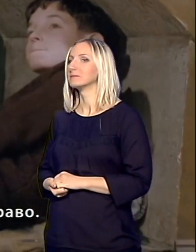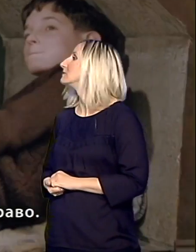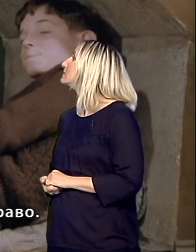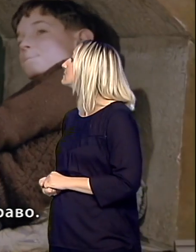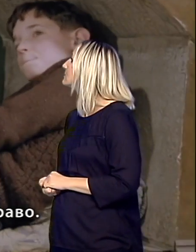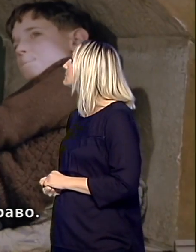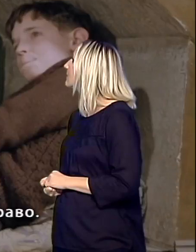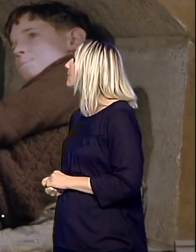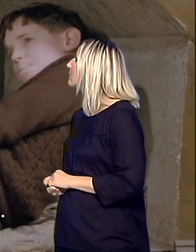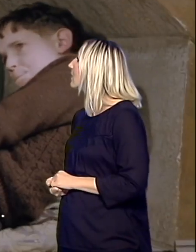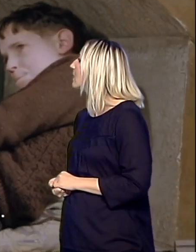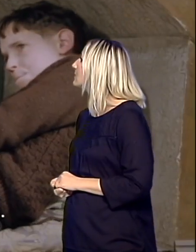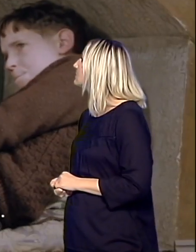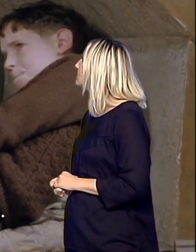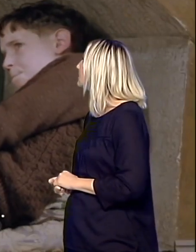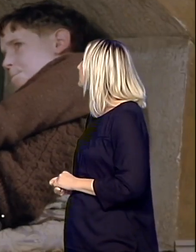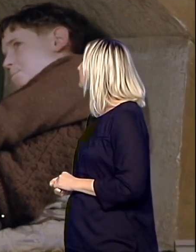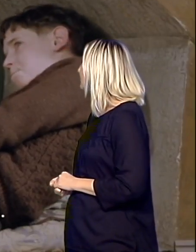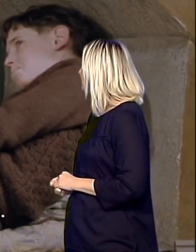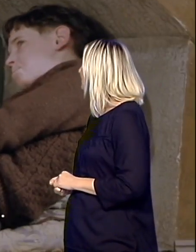father. Goodbye, Christy.